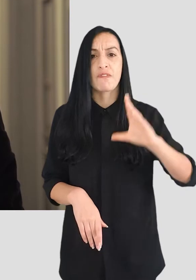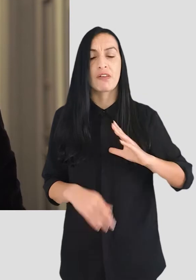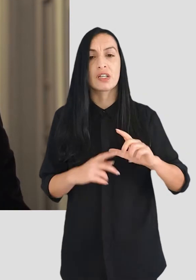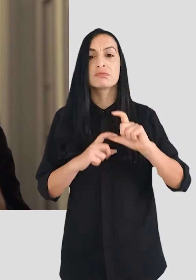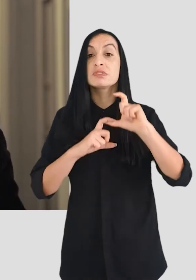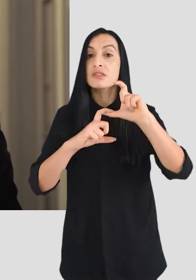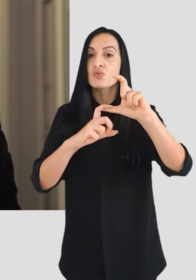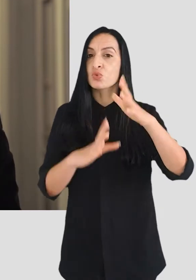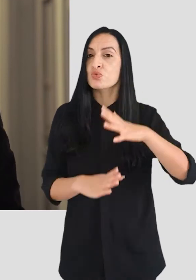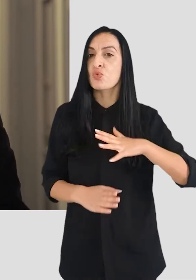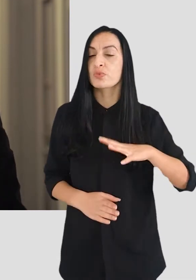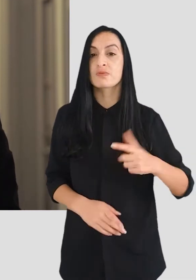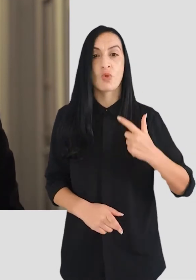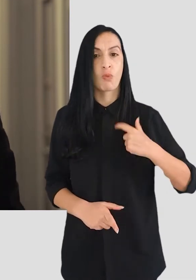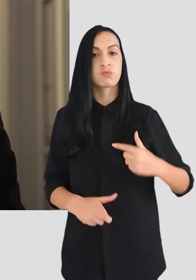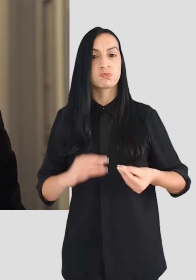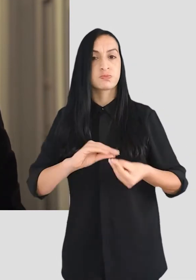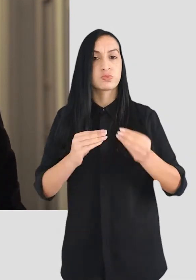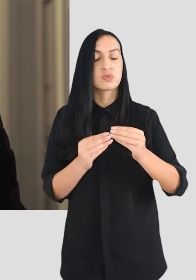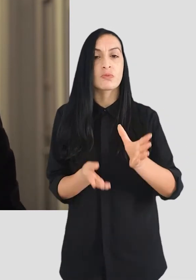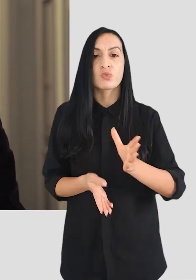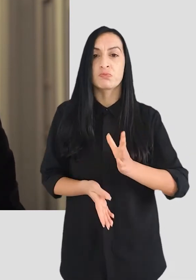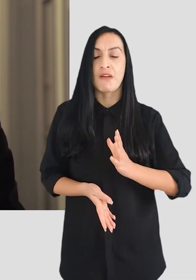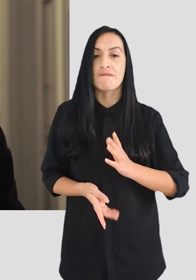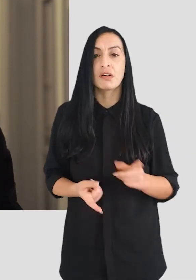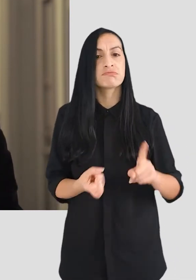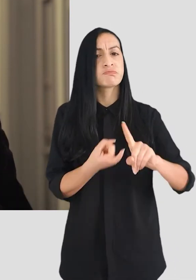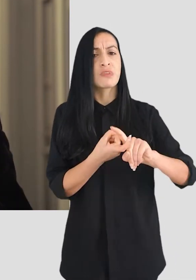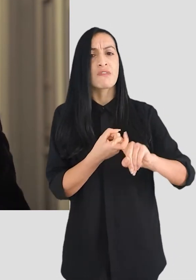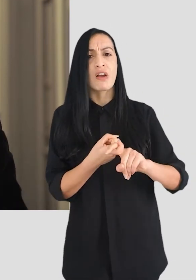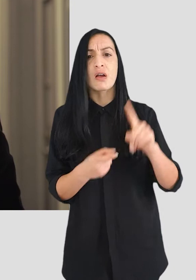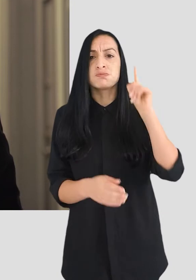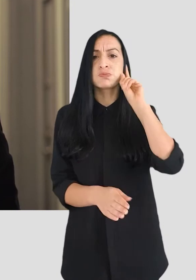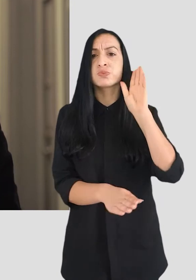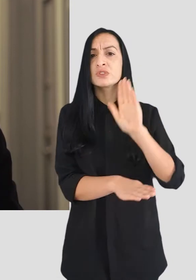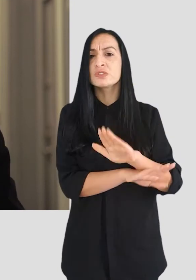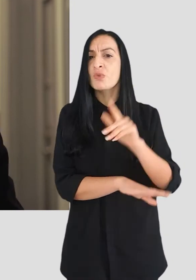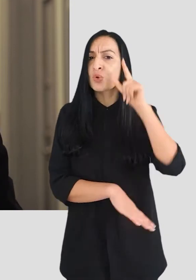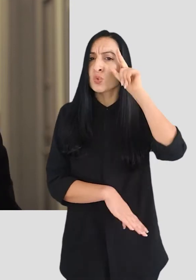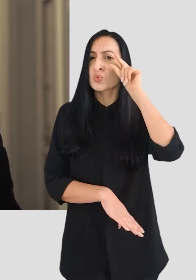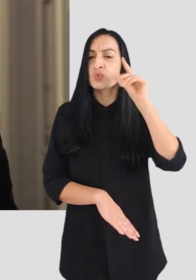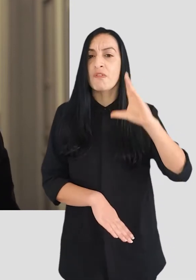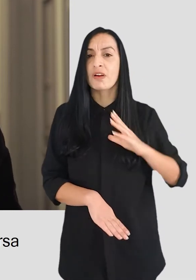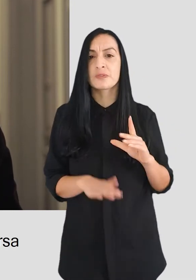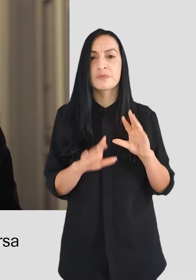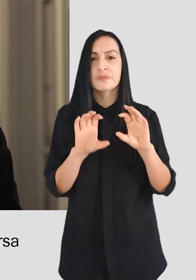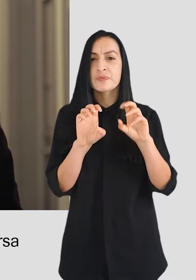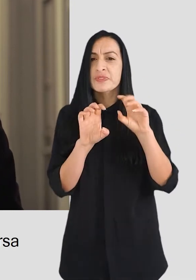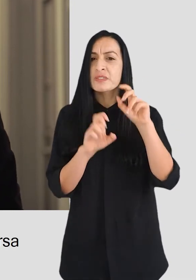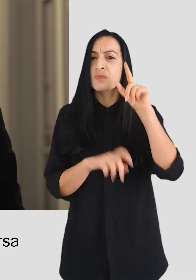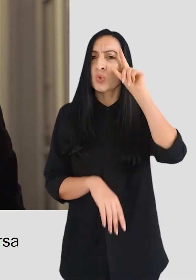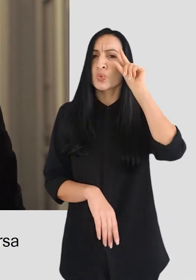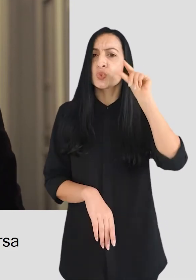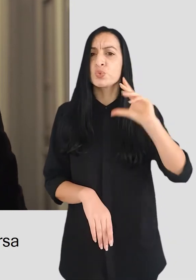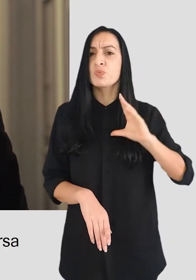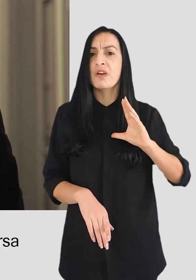konuşuyorum, şüphesi olan, soru sormak isteyen başvurabiliyor. Yani bireysel bir sıkıntısı varsa, ne bileyim bir ihmal şüphesi